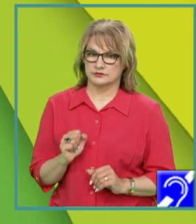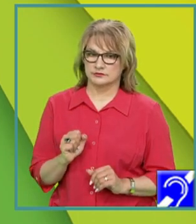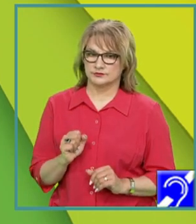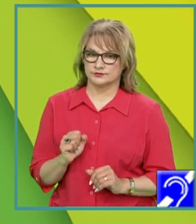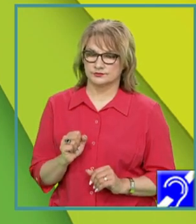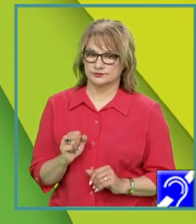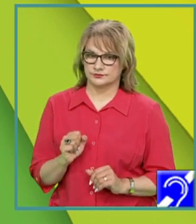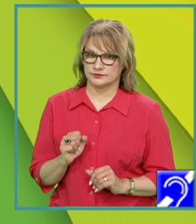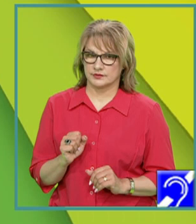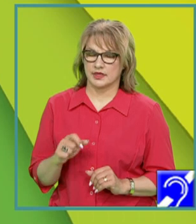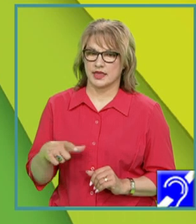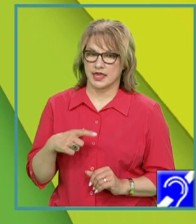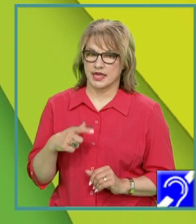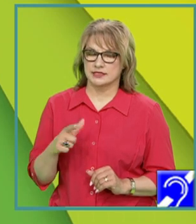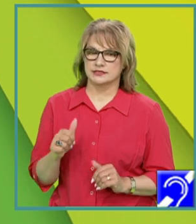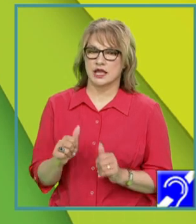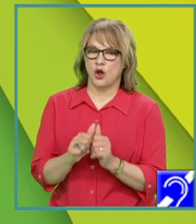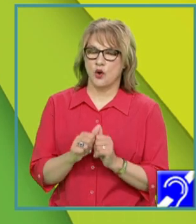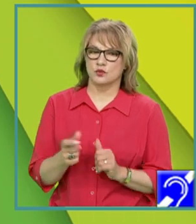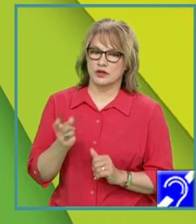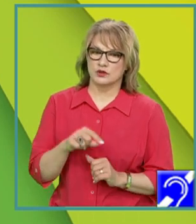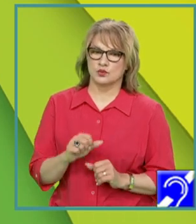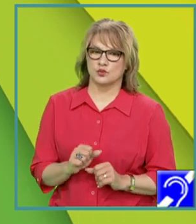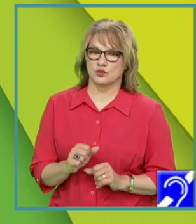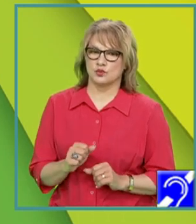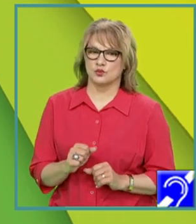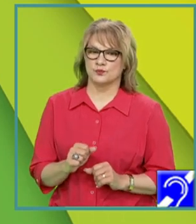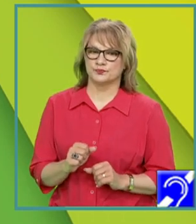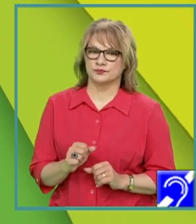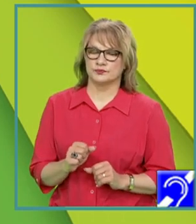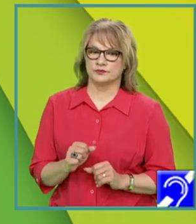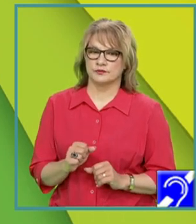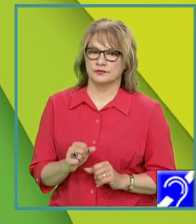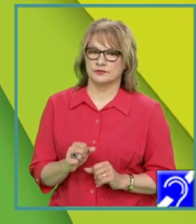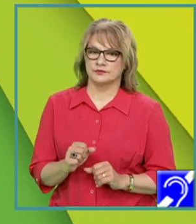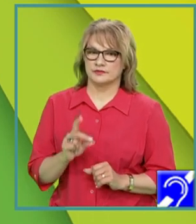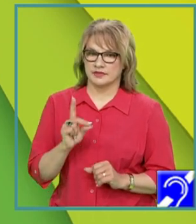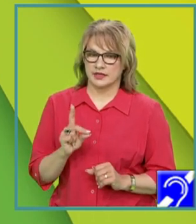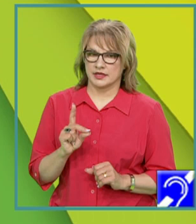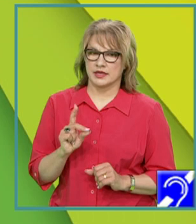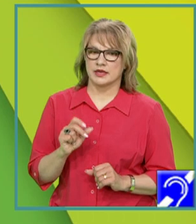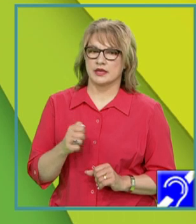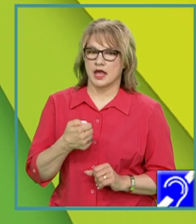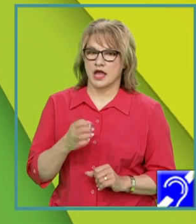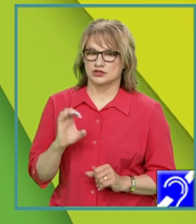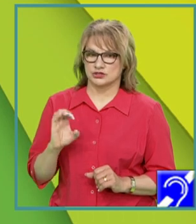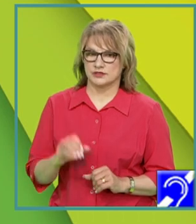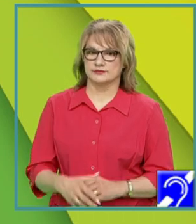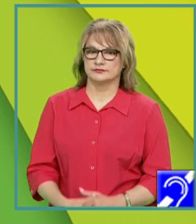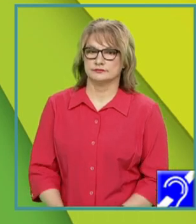unghiul De ce A este congruent cu unghiul de ace